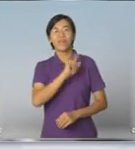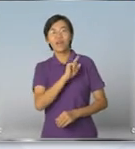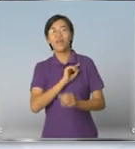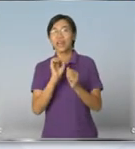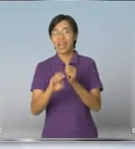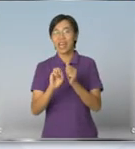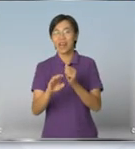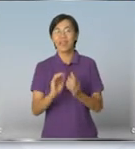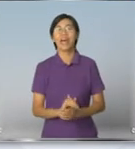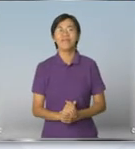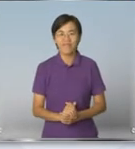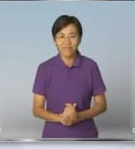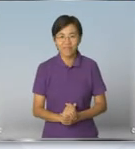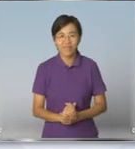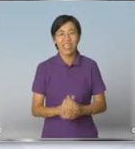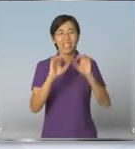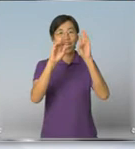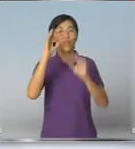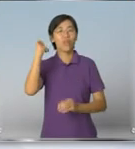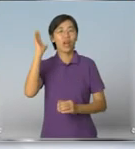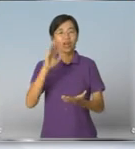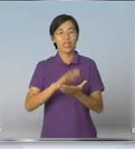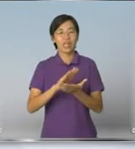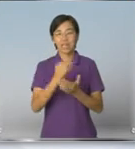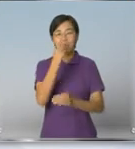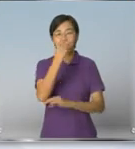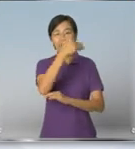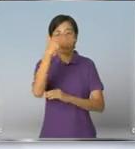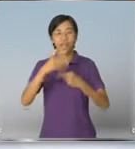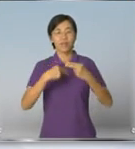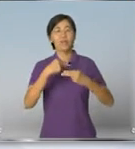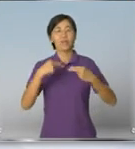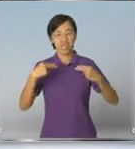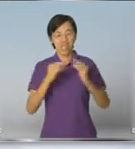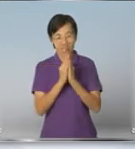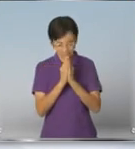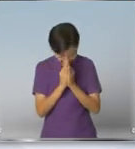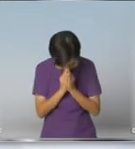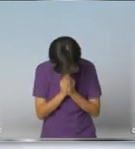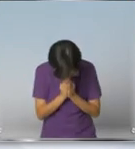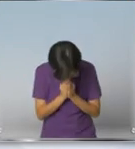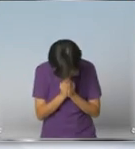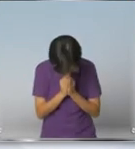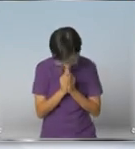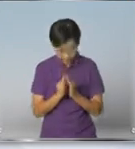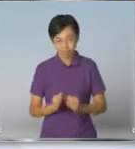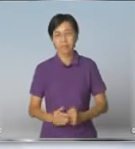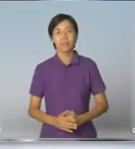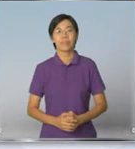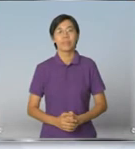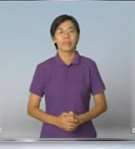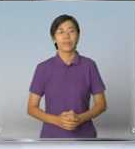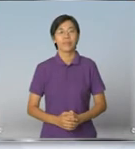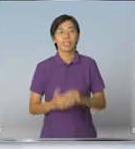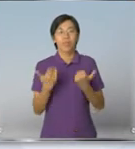ารย์ณัฐไทยจงเลิศธรรมจากโรงเรียนการอาหารนานาชาติสวนดุสิตสวัสดีครับ สวัสด ี ค่ะ ขอเรียกว่าอาจารย์ปู่เลยแล้วกันนะครับวันนี้อาจารย์เตรียมวั